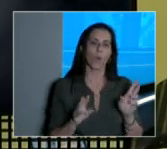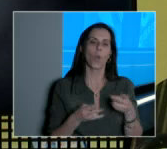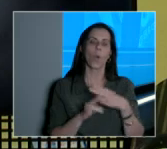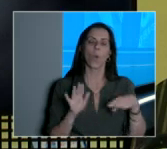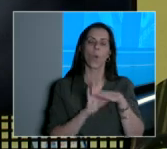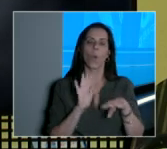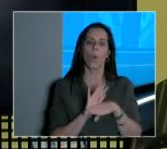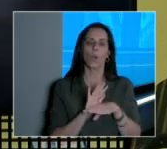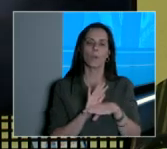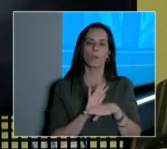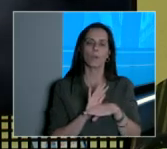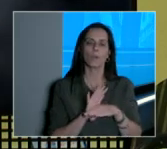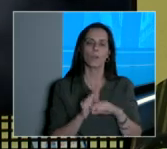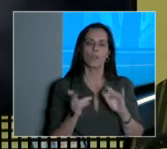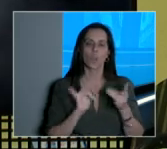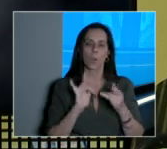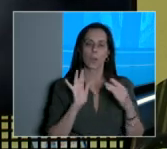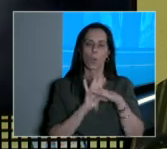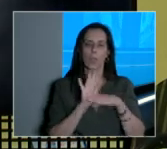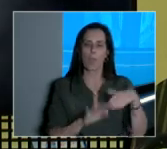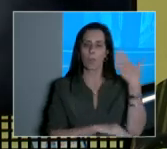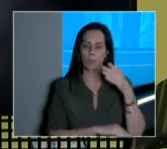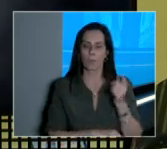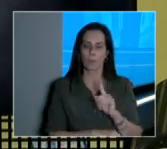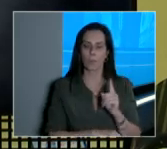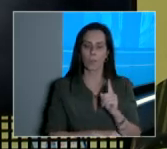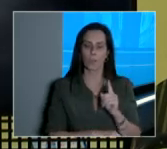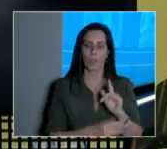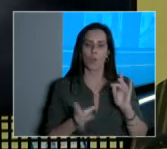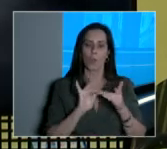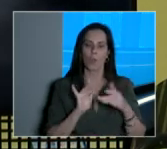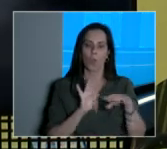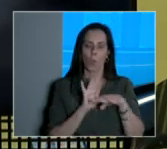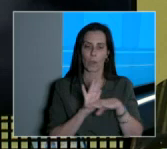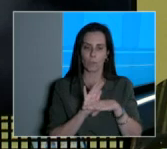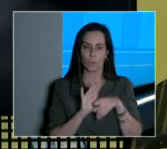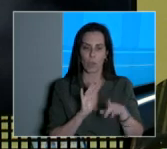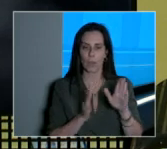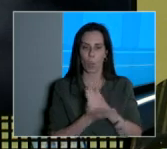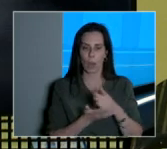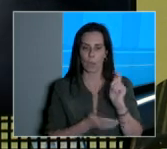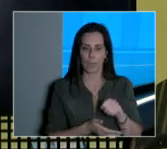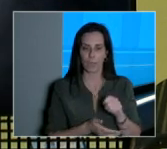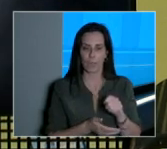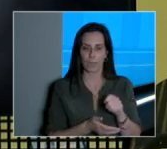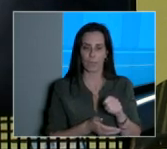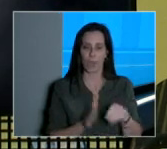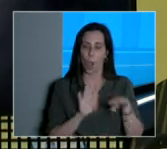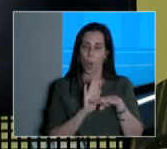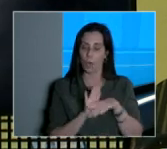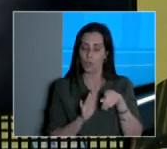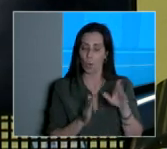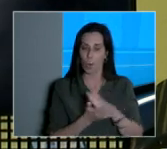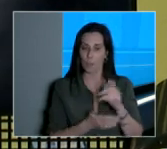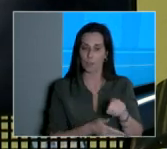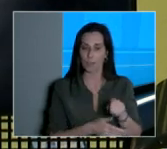יכול להיות חוק שנוגד את חוקי המדינה, בוודאי לא נוגד את חוקי היסוד שעליהם הוחלט בכנסת. חוקי היסוד שעליהם